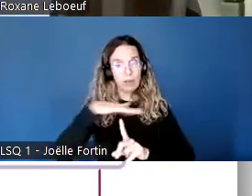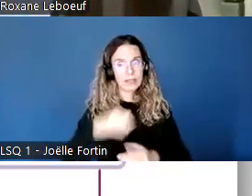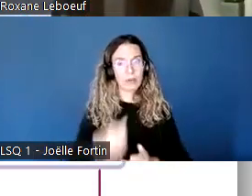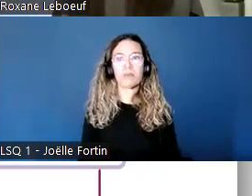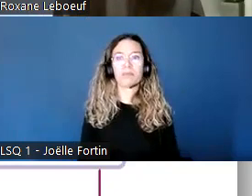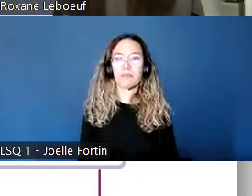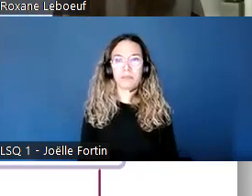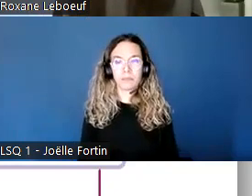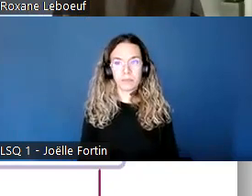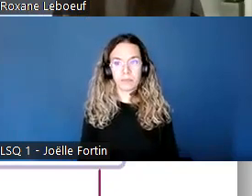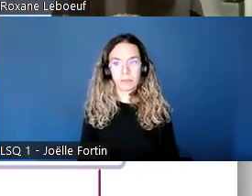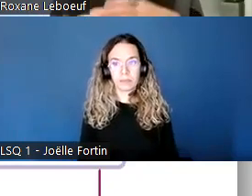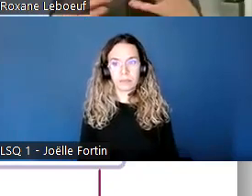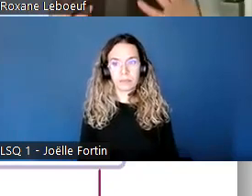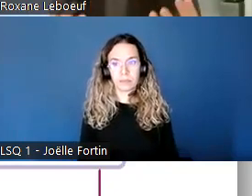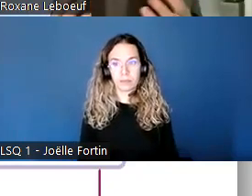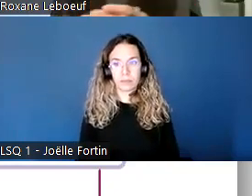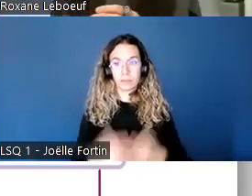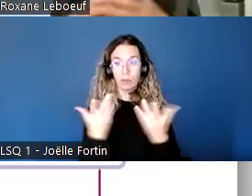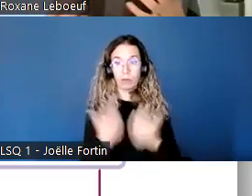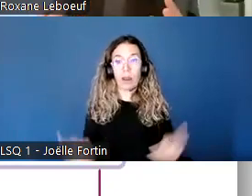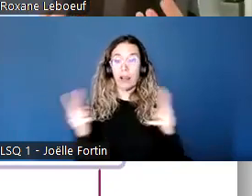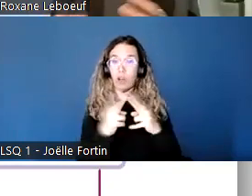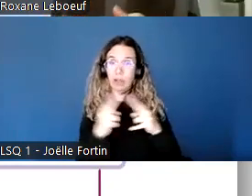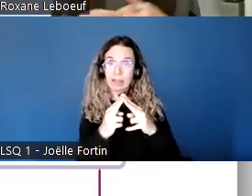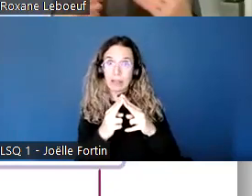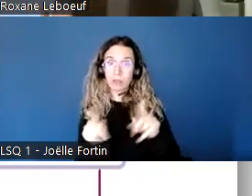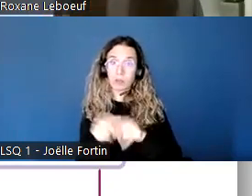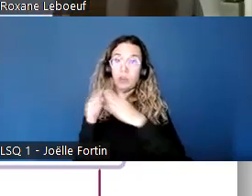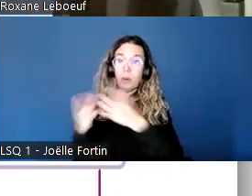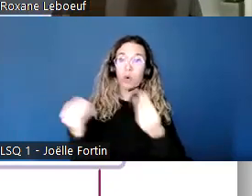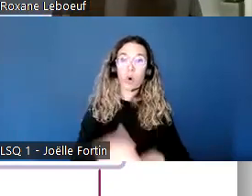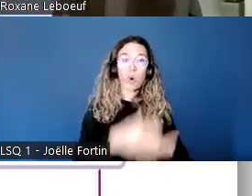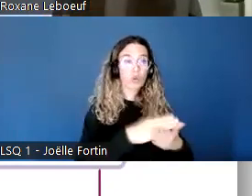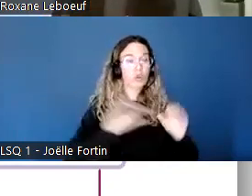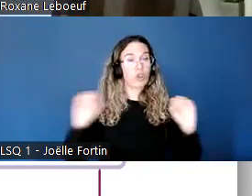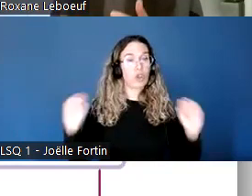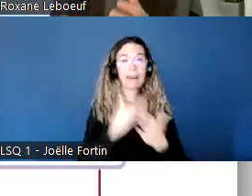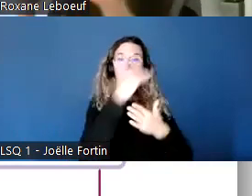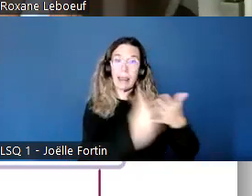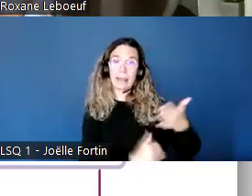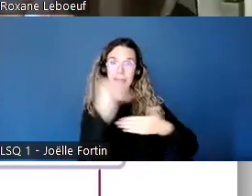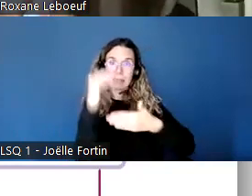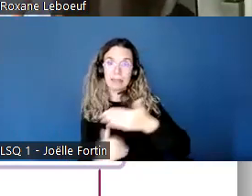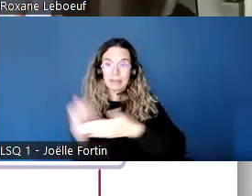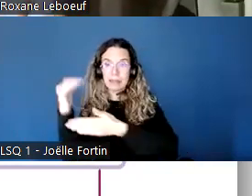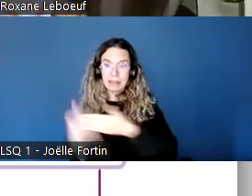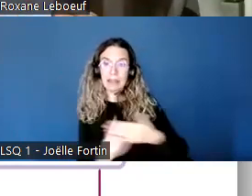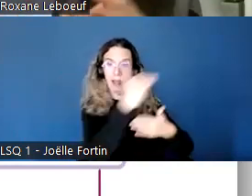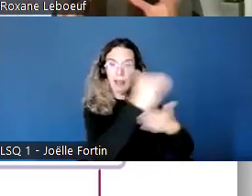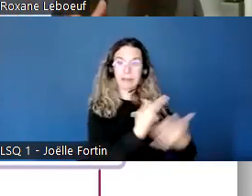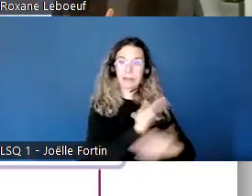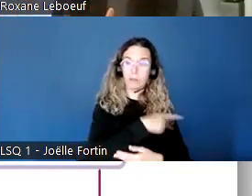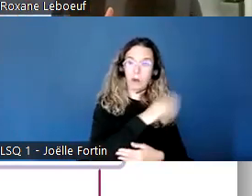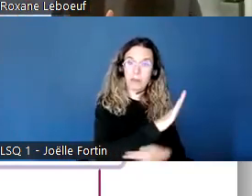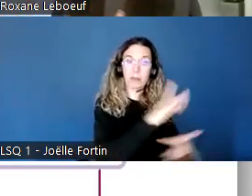pour faciliter la connaissance et le recours aux ressources, on a créé des listes. Donc, encore une fois, une liste provinciale, mais